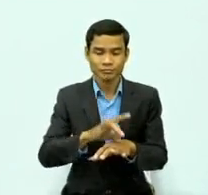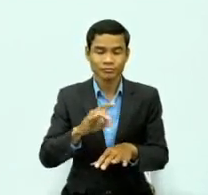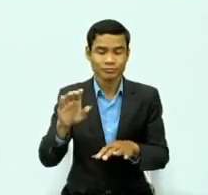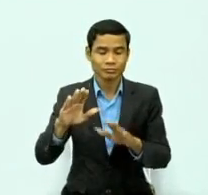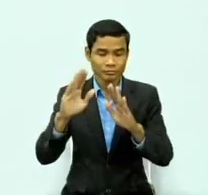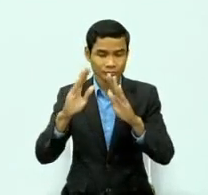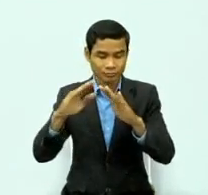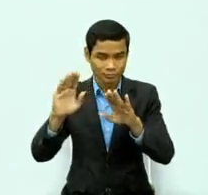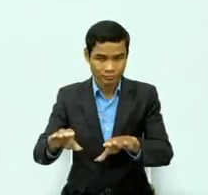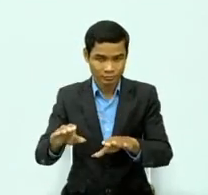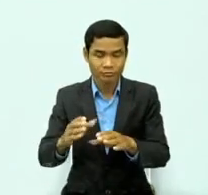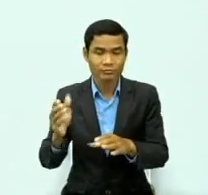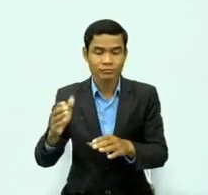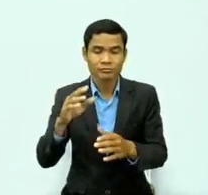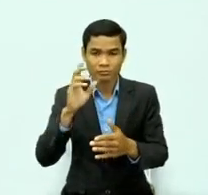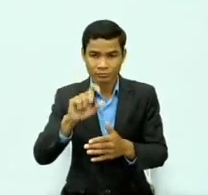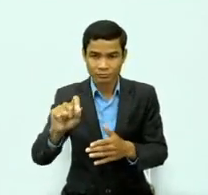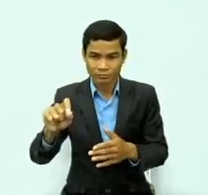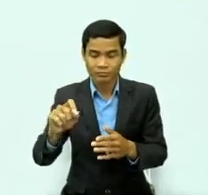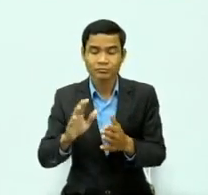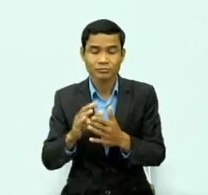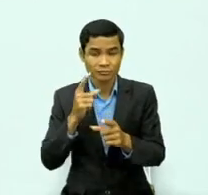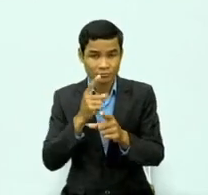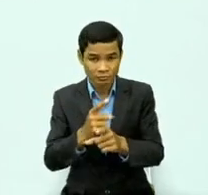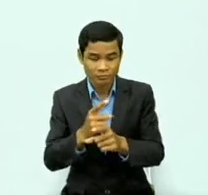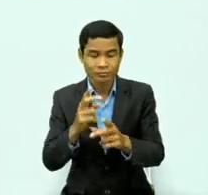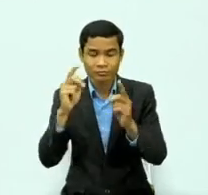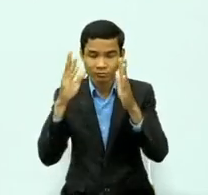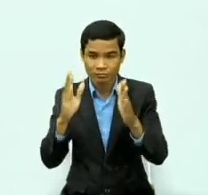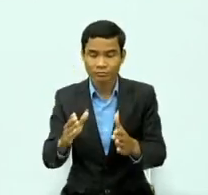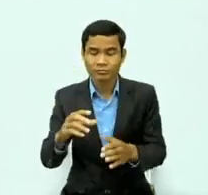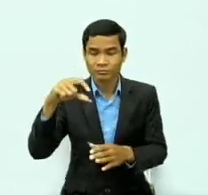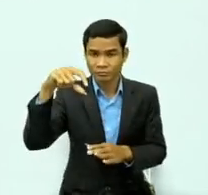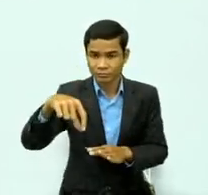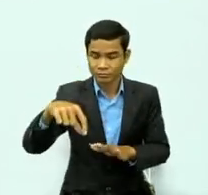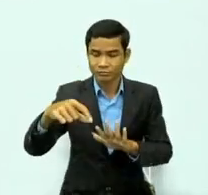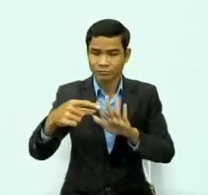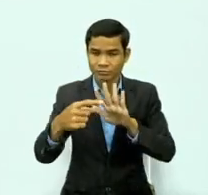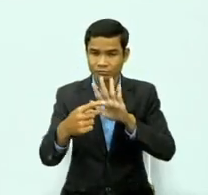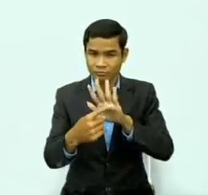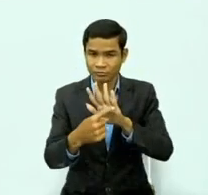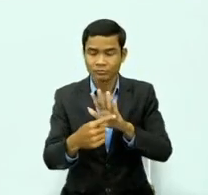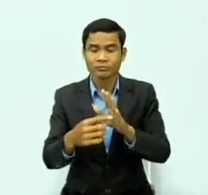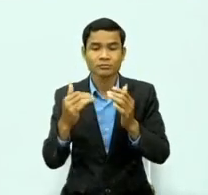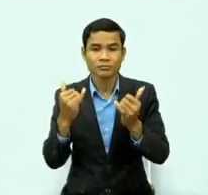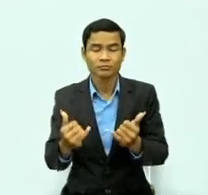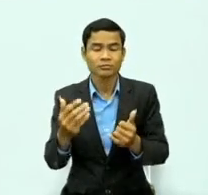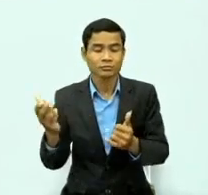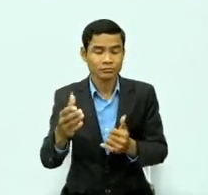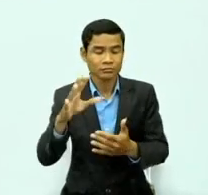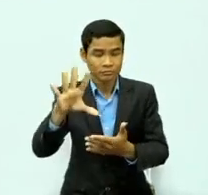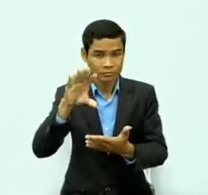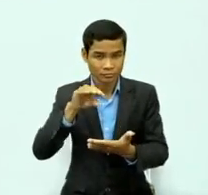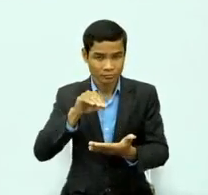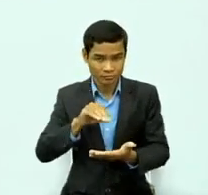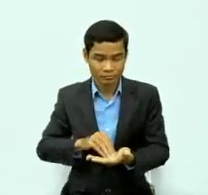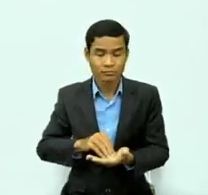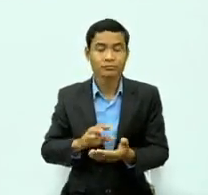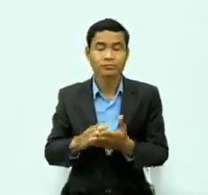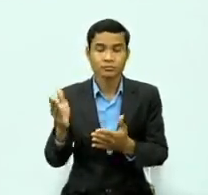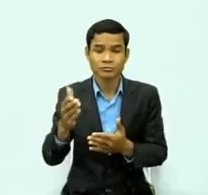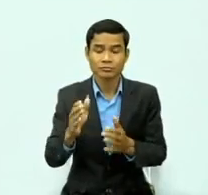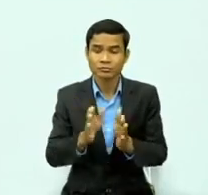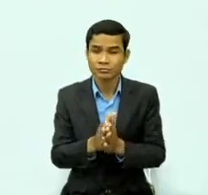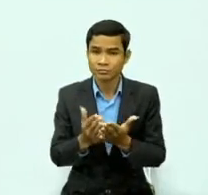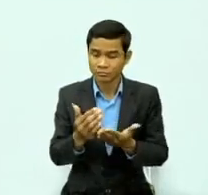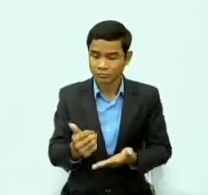ផ្ទះគឺកូនអាចសរសេរតាមអ្នកគ្រូណាចាឥឡូវអ្នកគ្រូទុកពេលជូនកូនដែលមិនមានសិភៅ